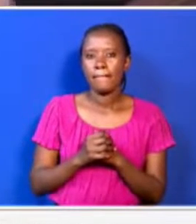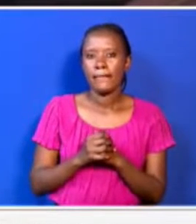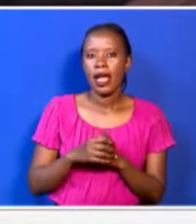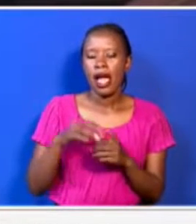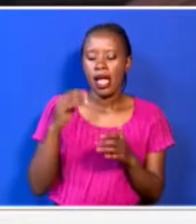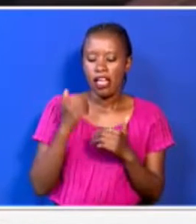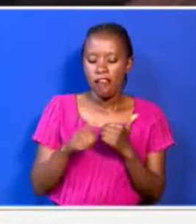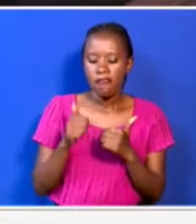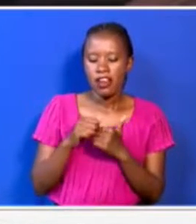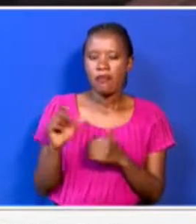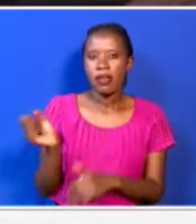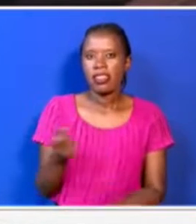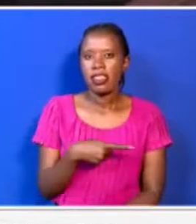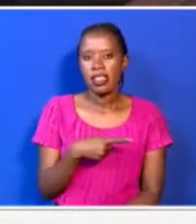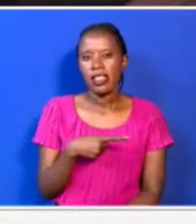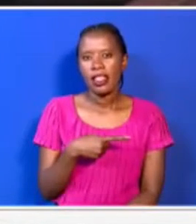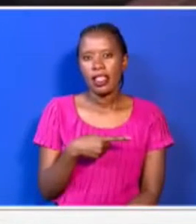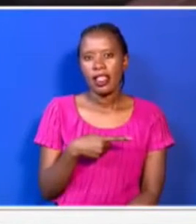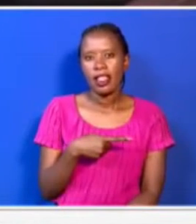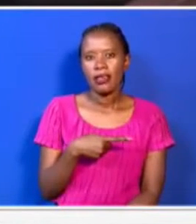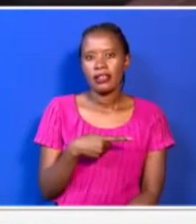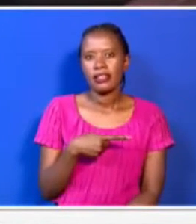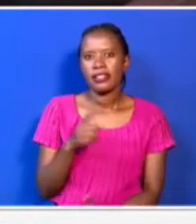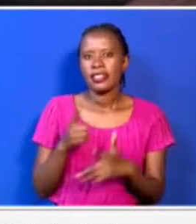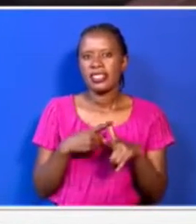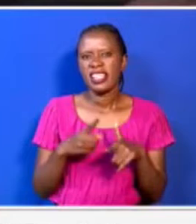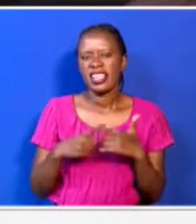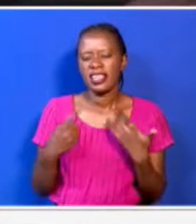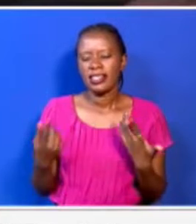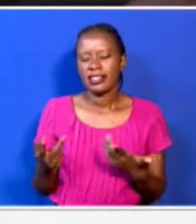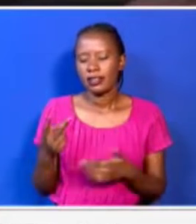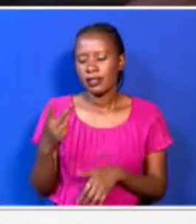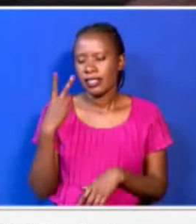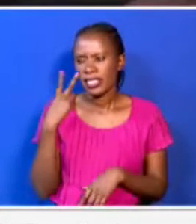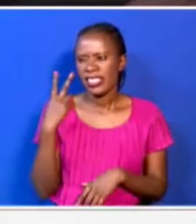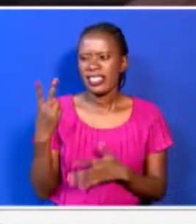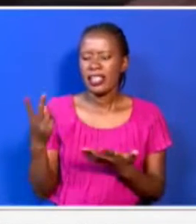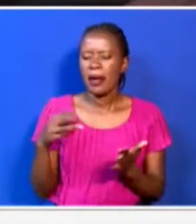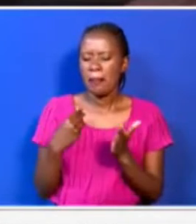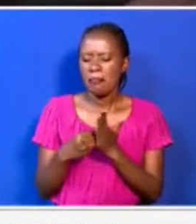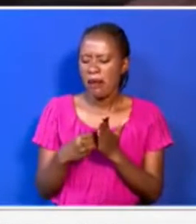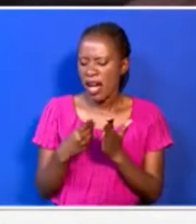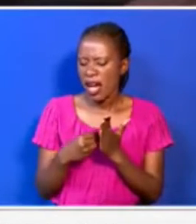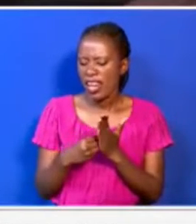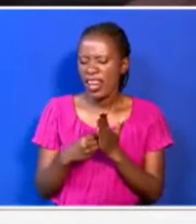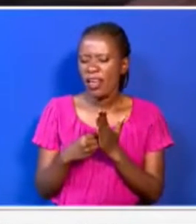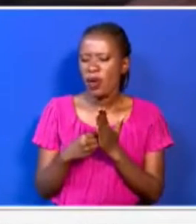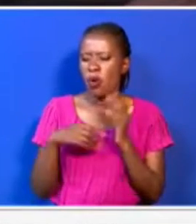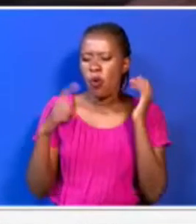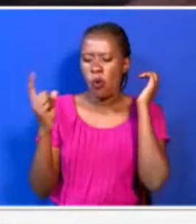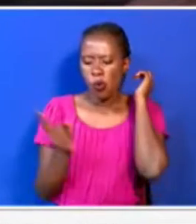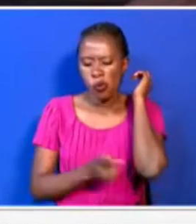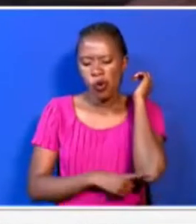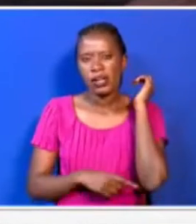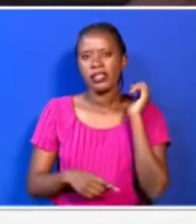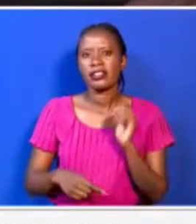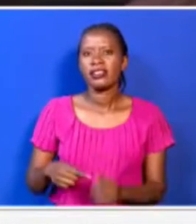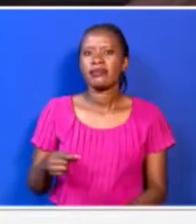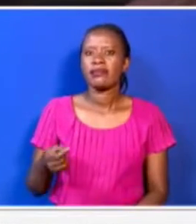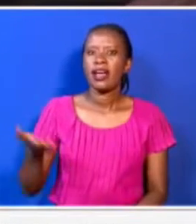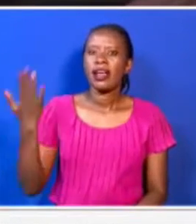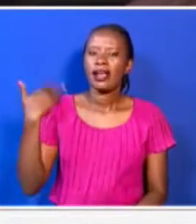Kila mwezi mpaka ikapika bei ile nduni zaidi haijawahi patikana tena mwaka jana